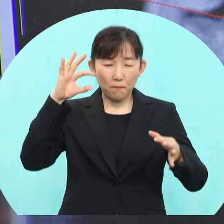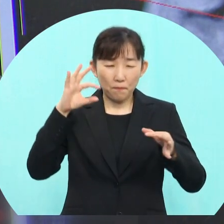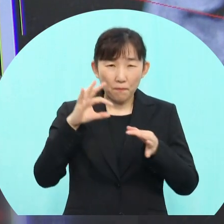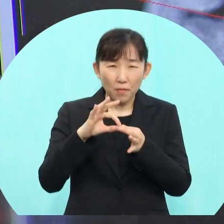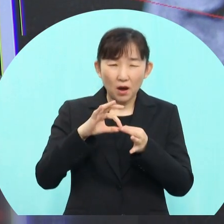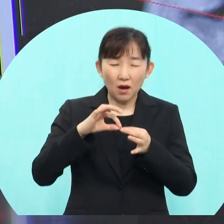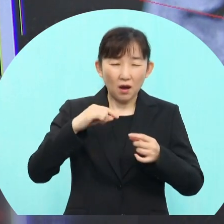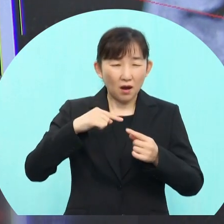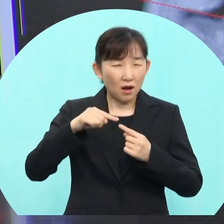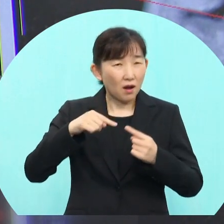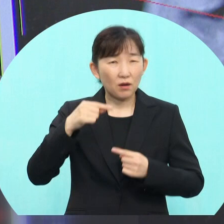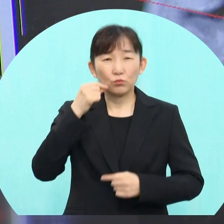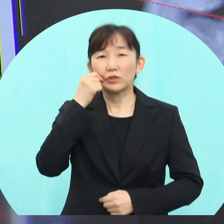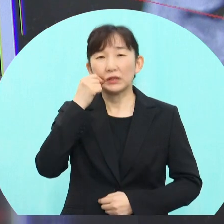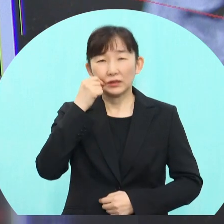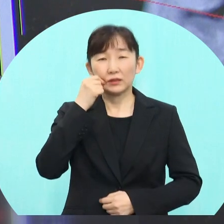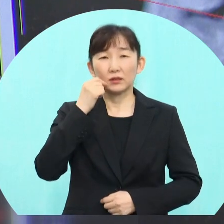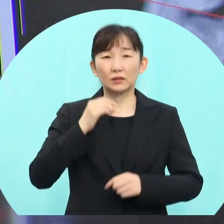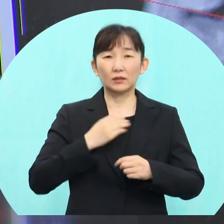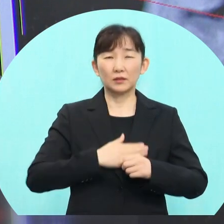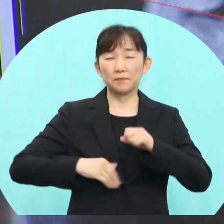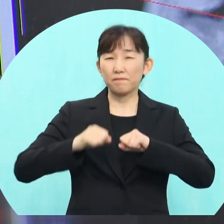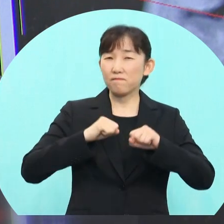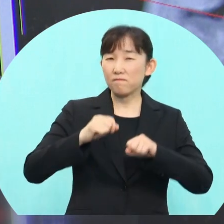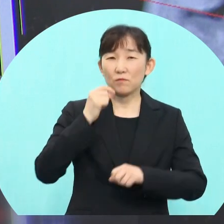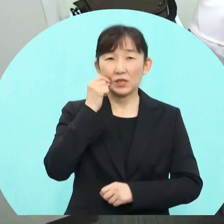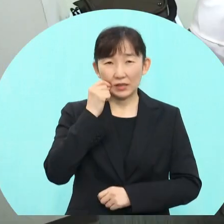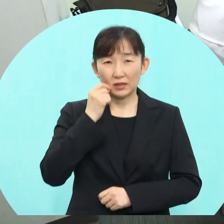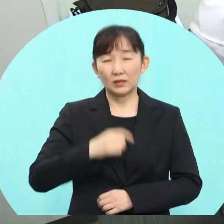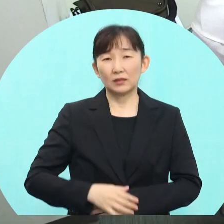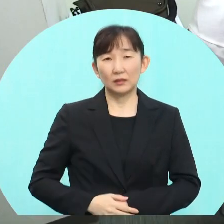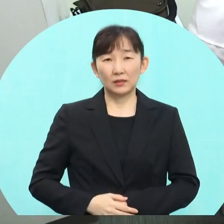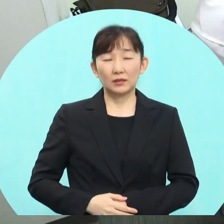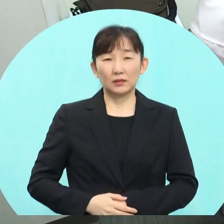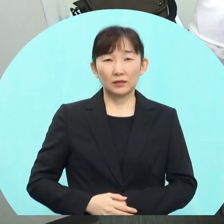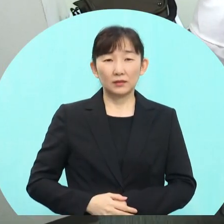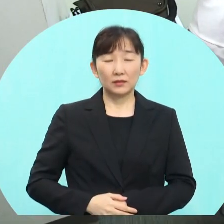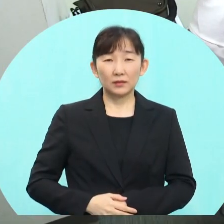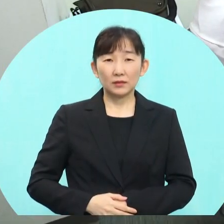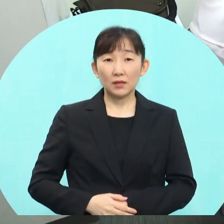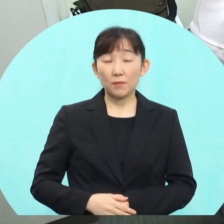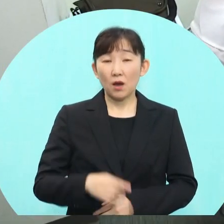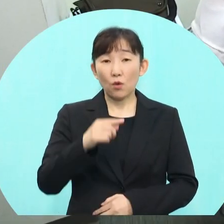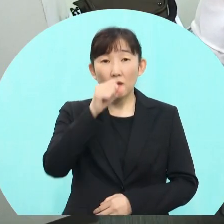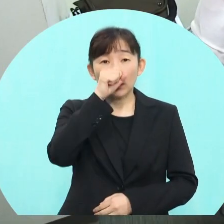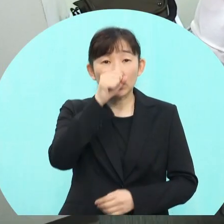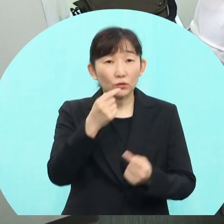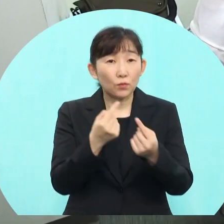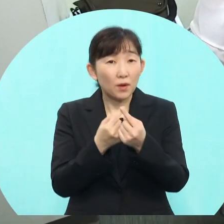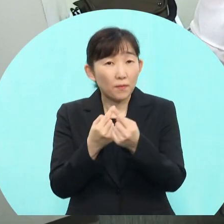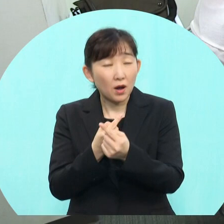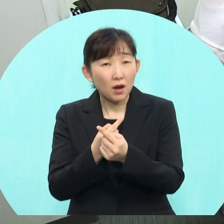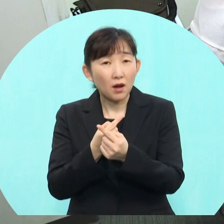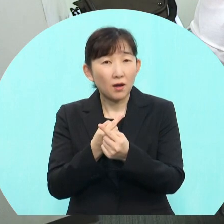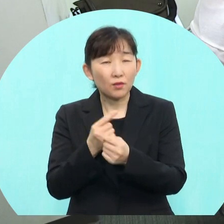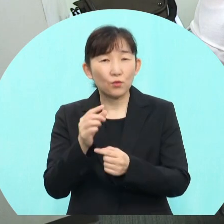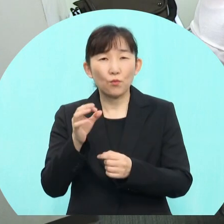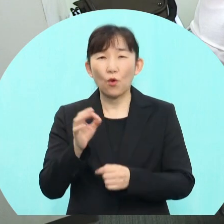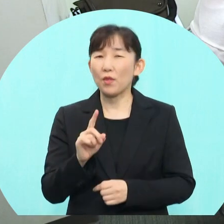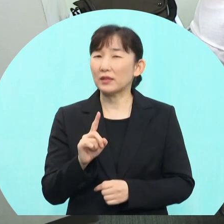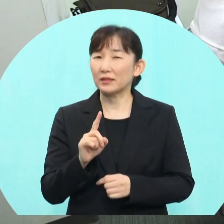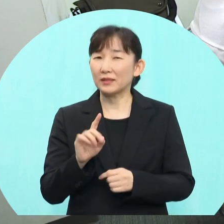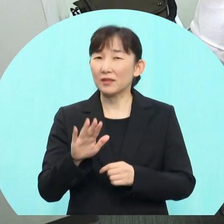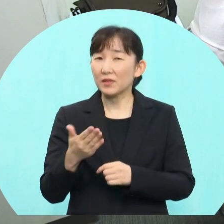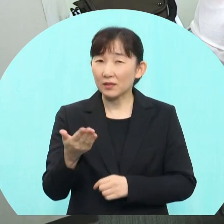うように機能させることができなくなります。 これで良くなるというようなそのもの